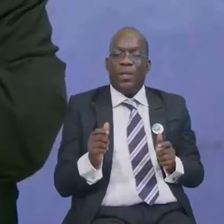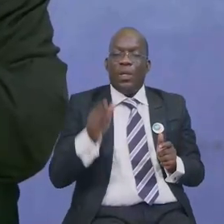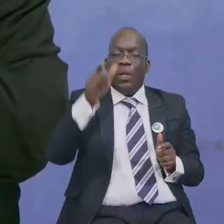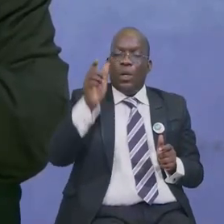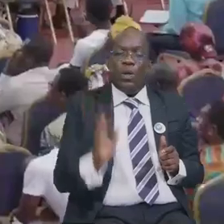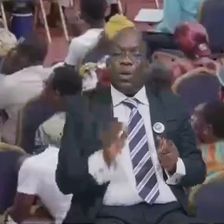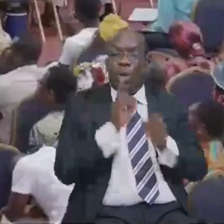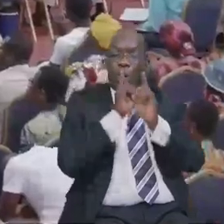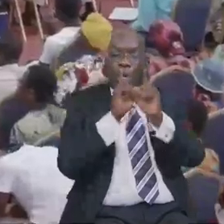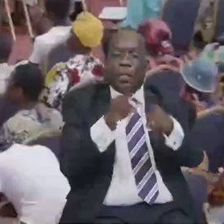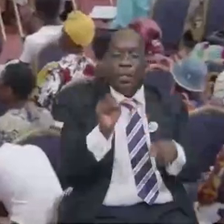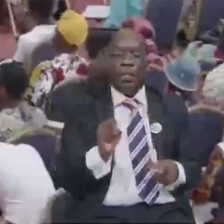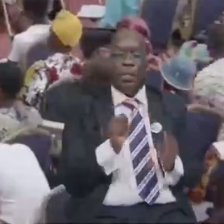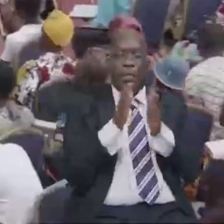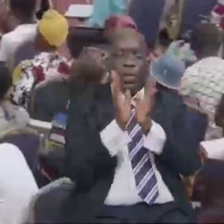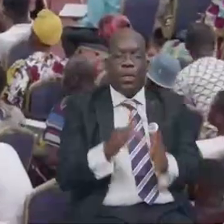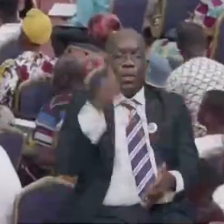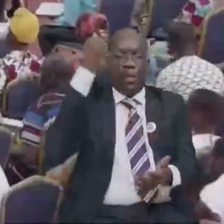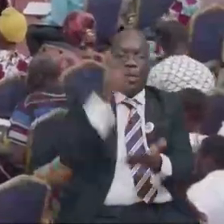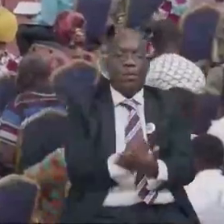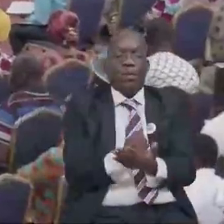exauce les prières.